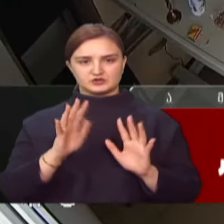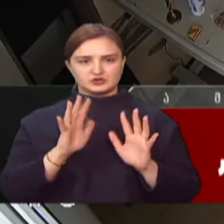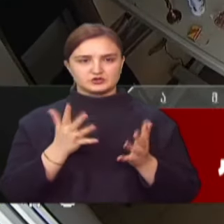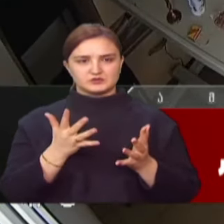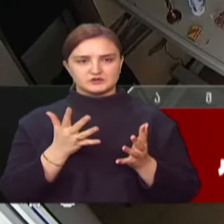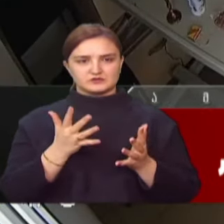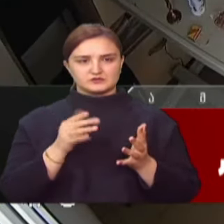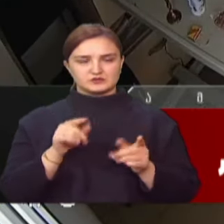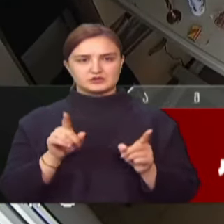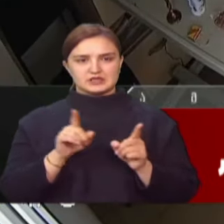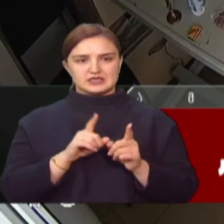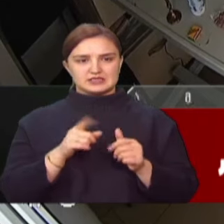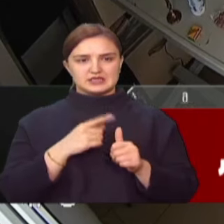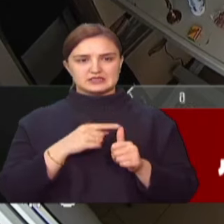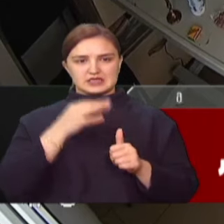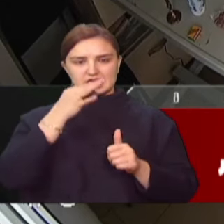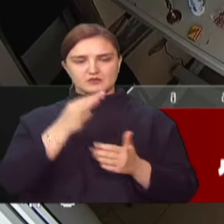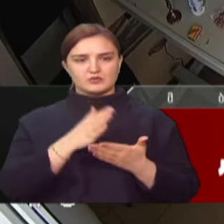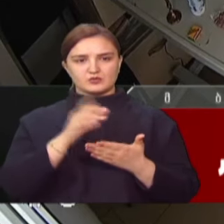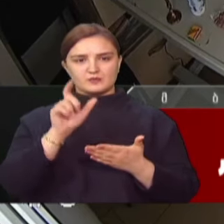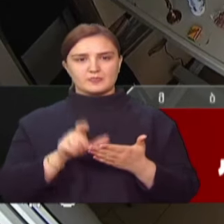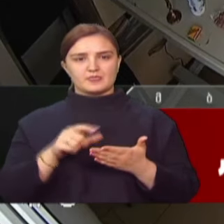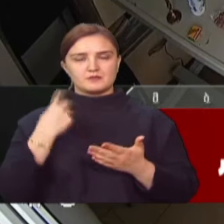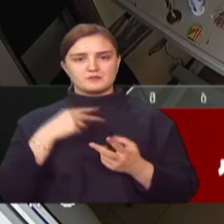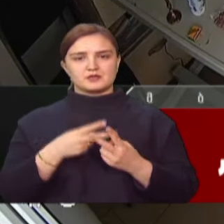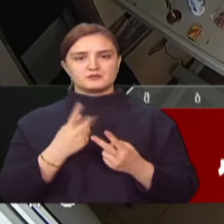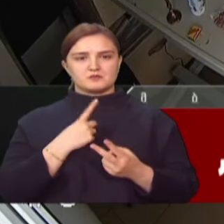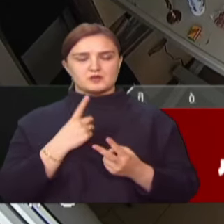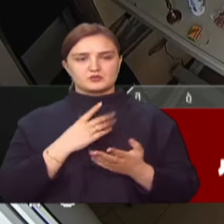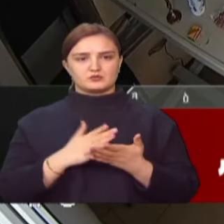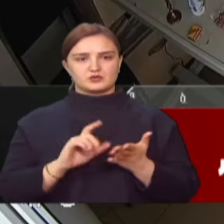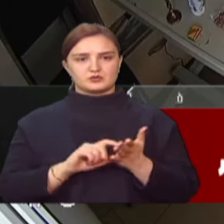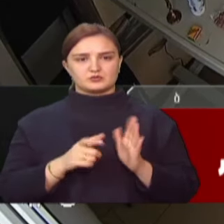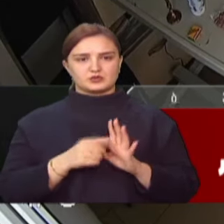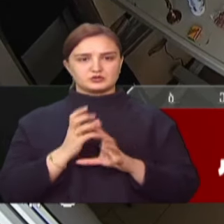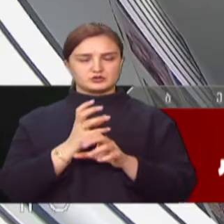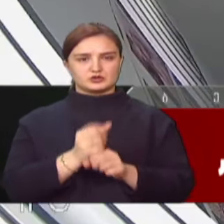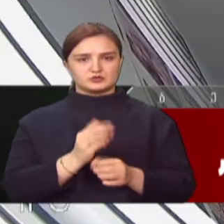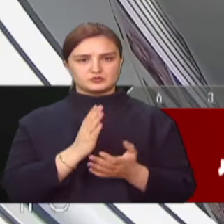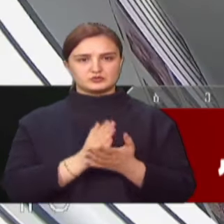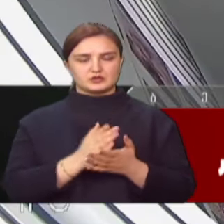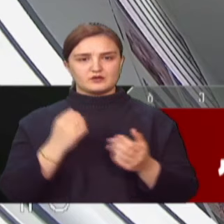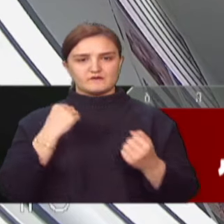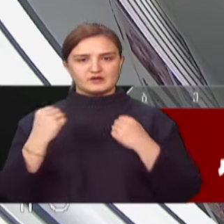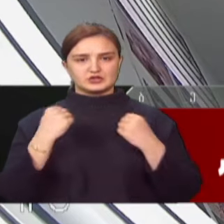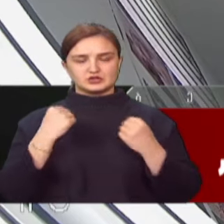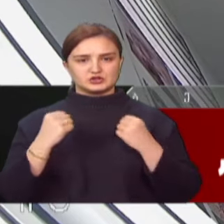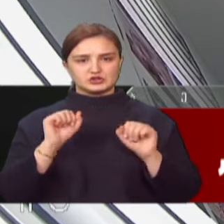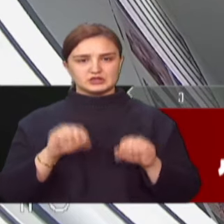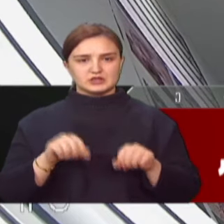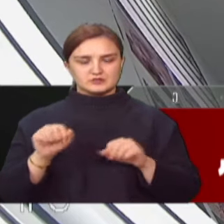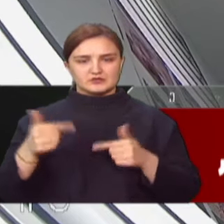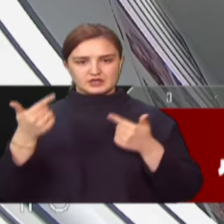შემთხვევაში. Ანგარიში ასეთად დასახელებულია ის, რომ პატიმარი მარტო იმყოფება პალატაში. Შეზღუდული აქვს პალატის გარეთ ვარჯიშის შესაძლებლობა